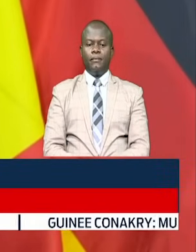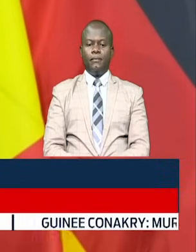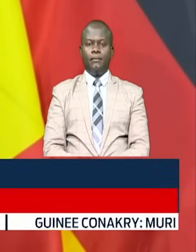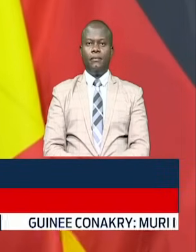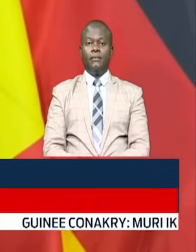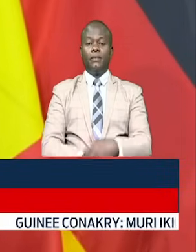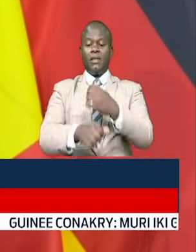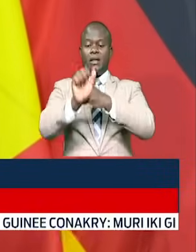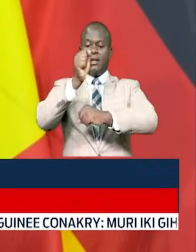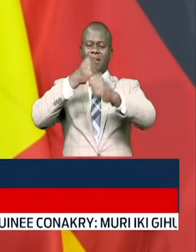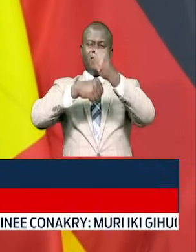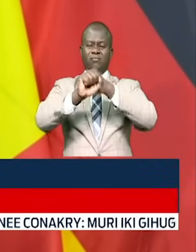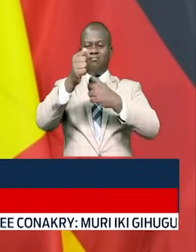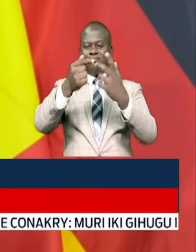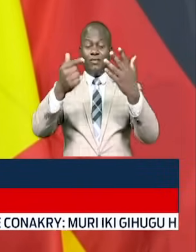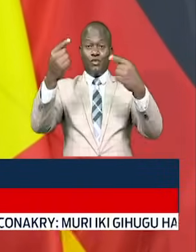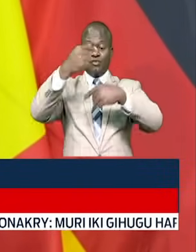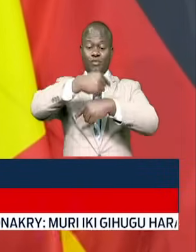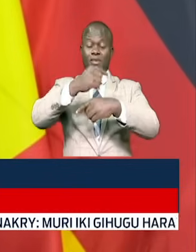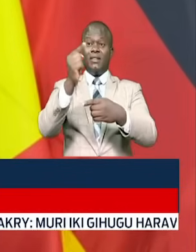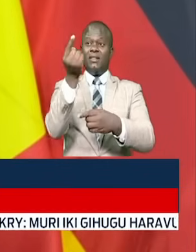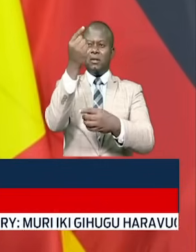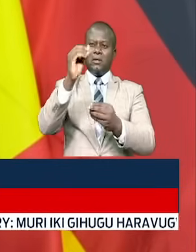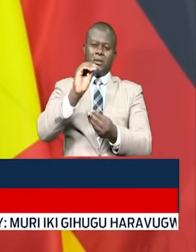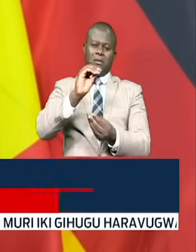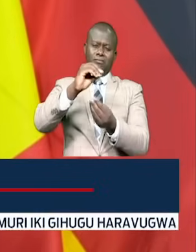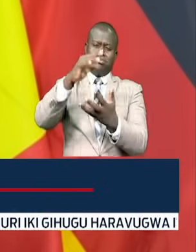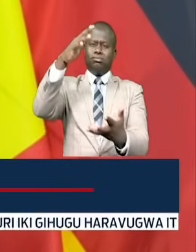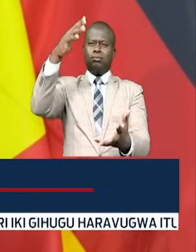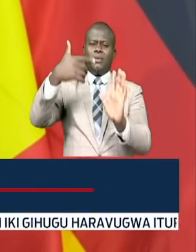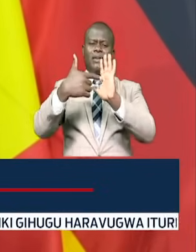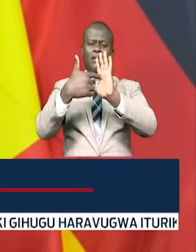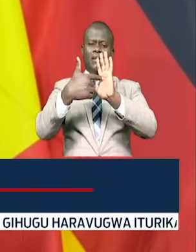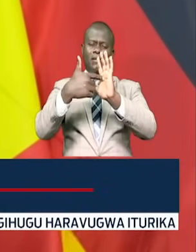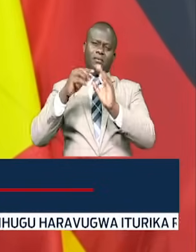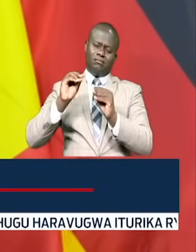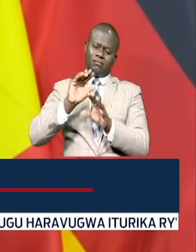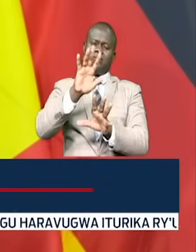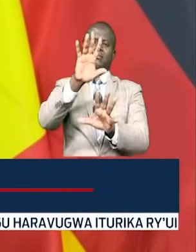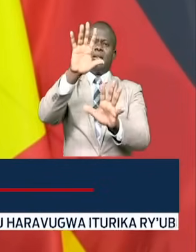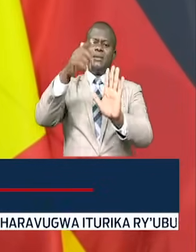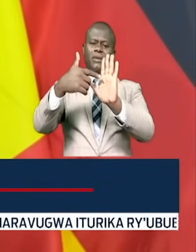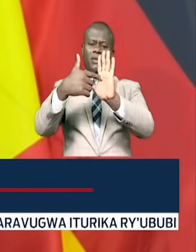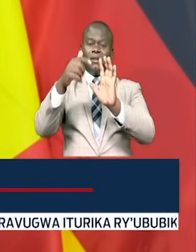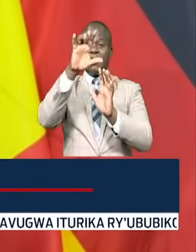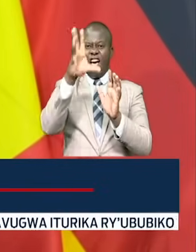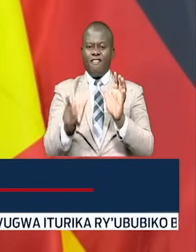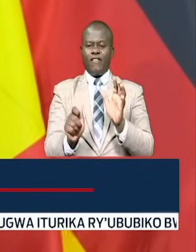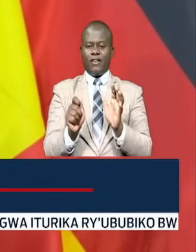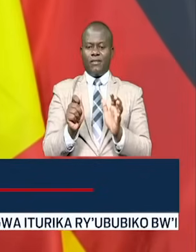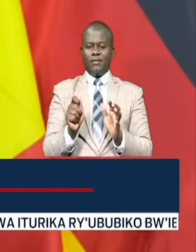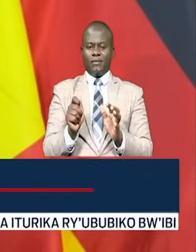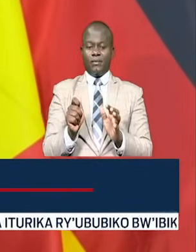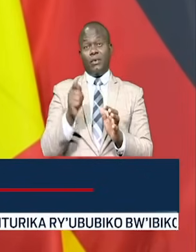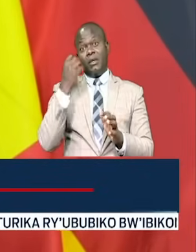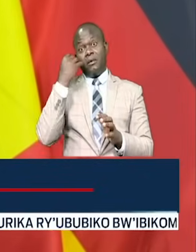Iki gikorwa cy'uyu munsi ni kimwe mu bishashi by'icyizere tugenda ducana buhoro buhoro kuri uyu mugabane.